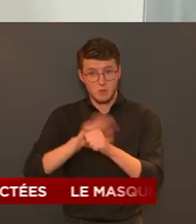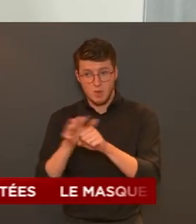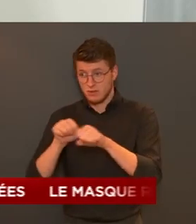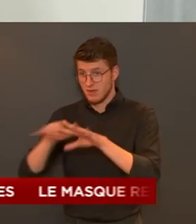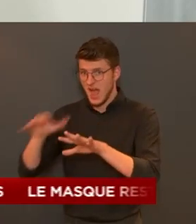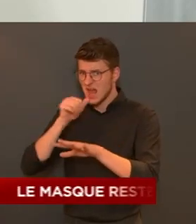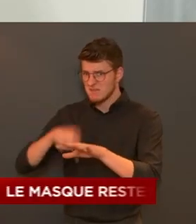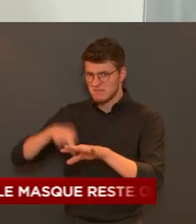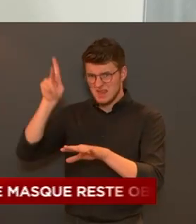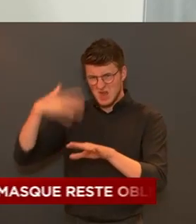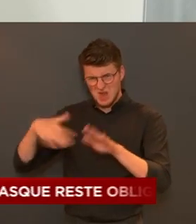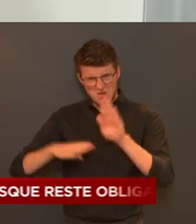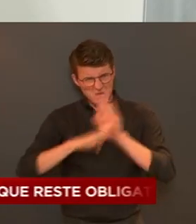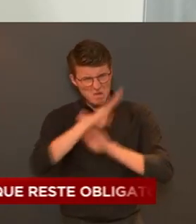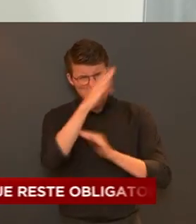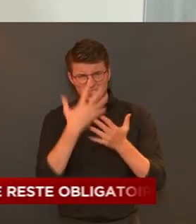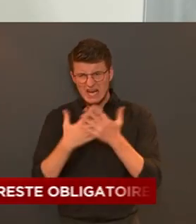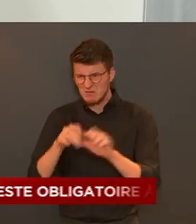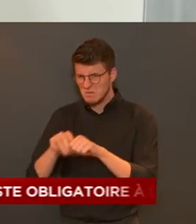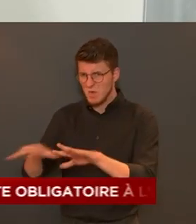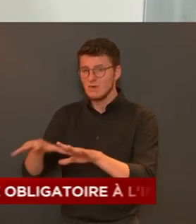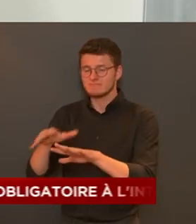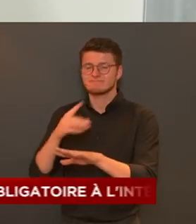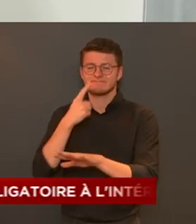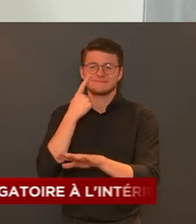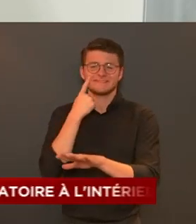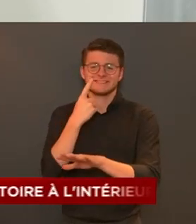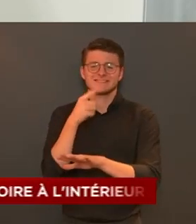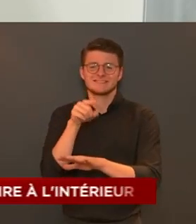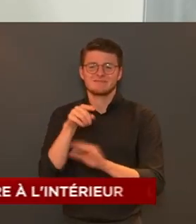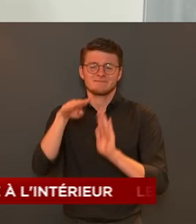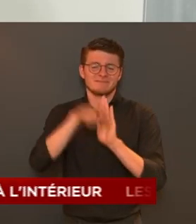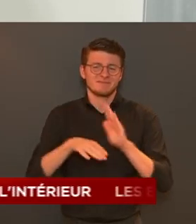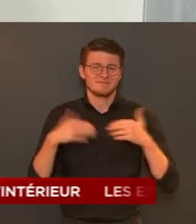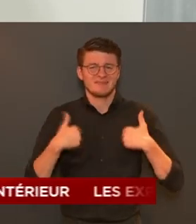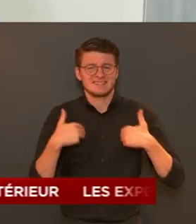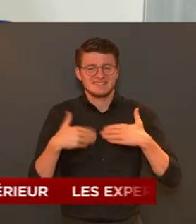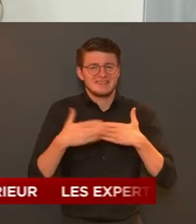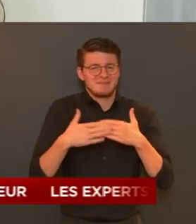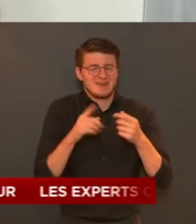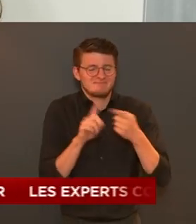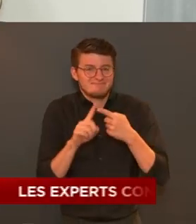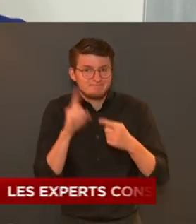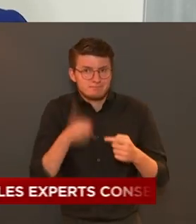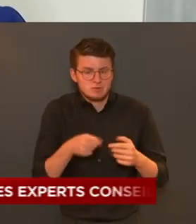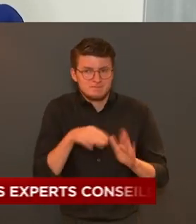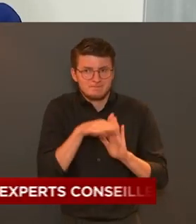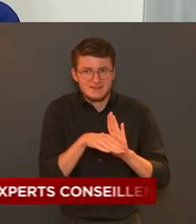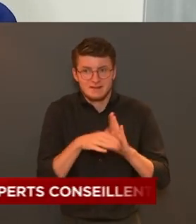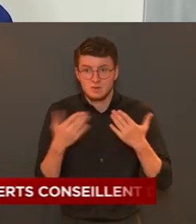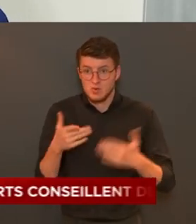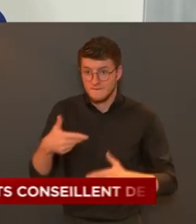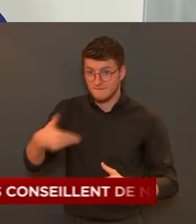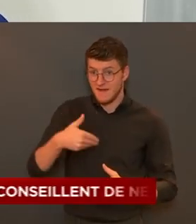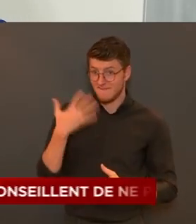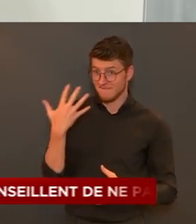peut-être devenir plus compliquée et à ce moment-là, ce chiffre de référence devra être limité. Donc aujourd'hui, il a été